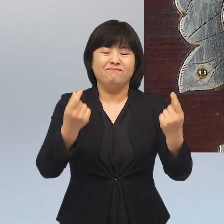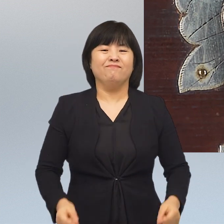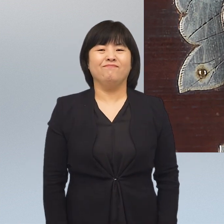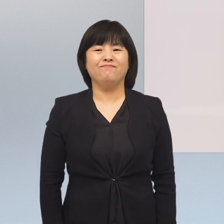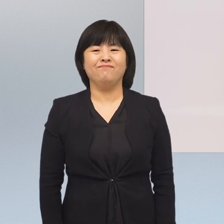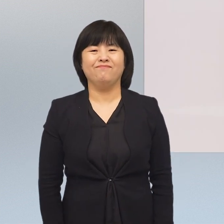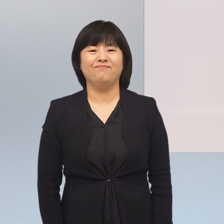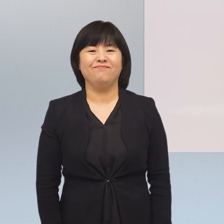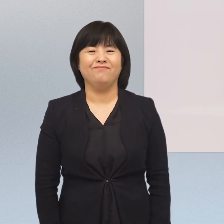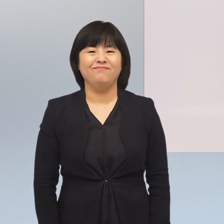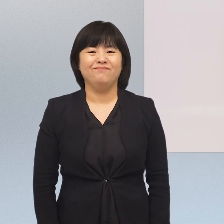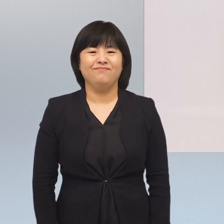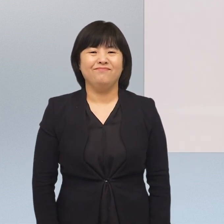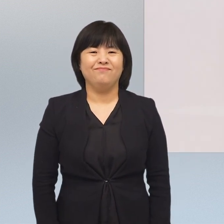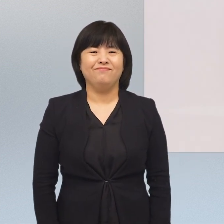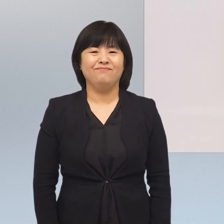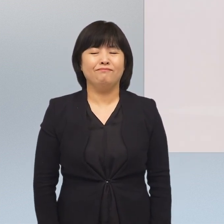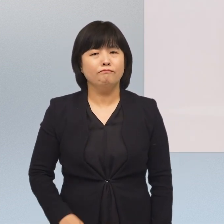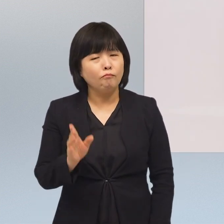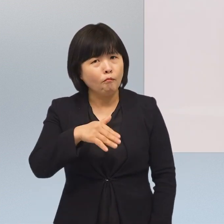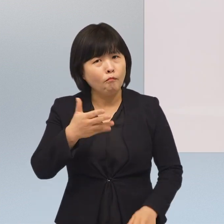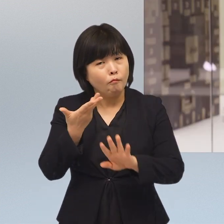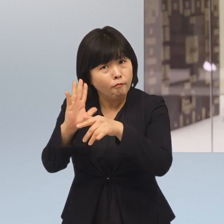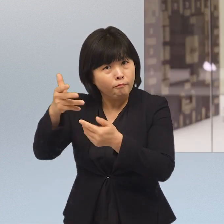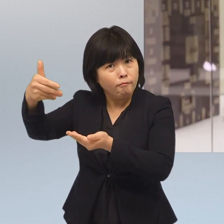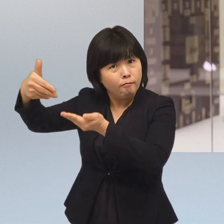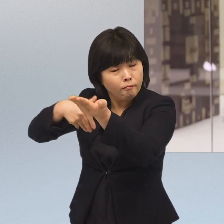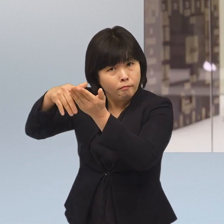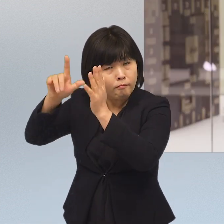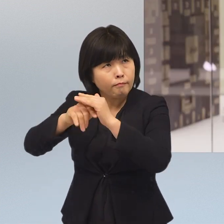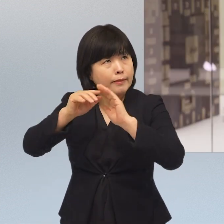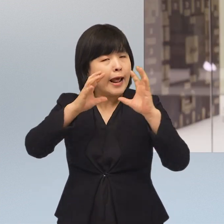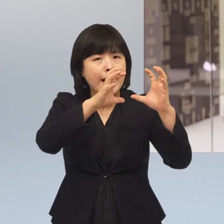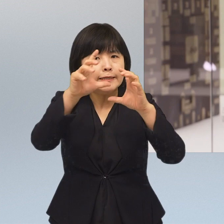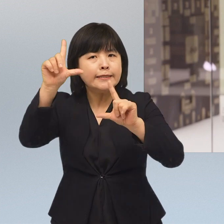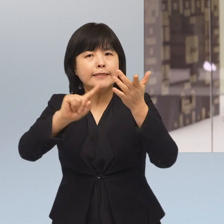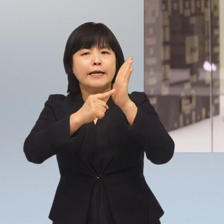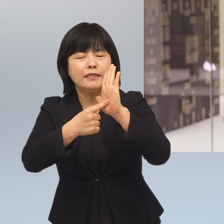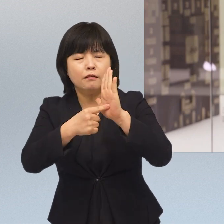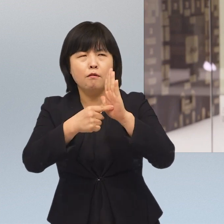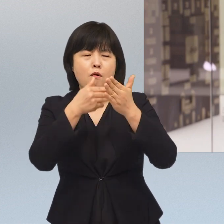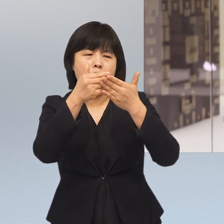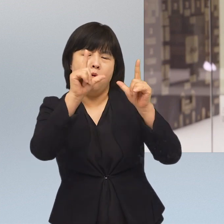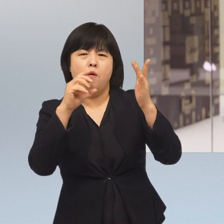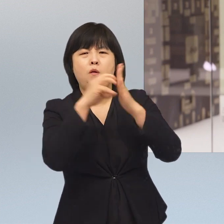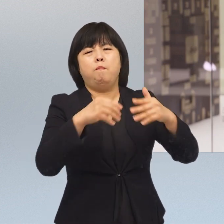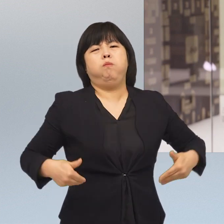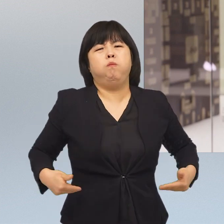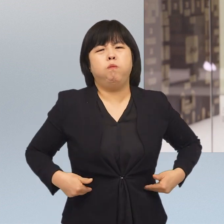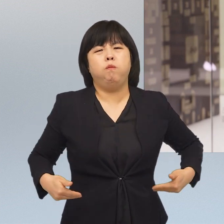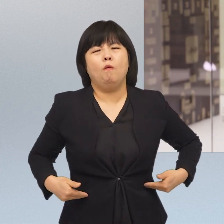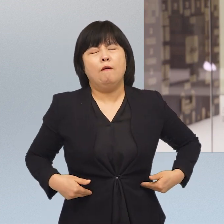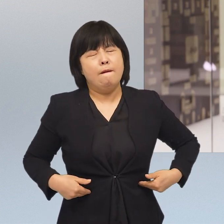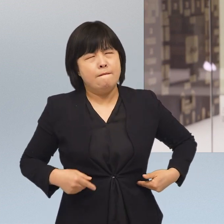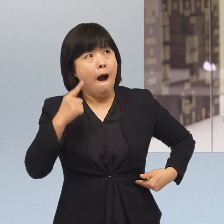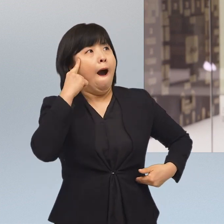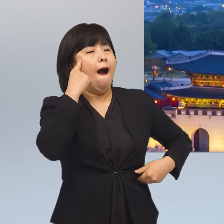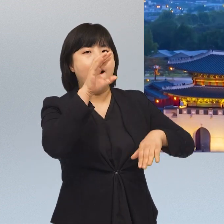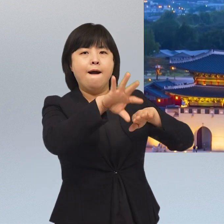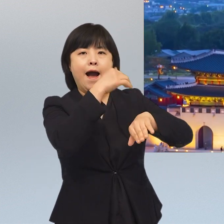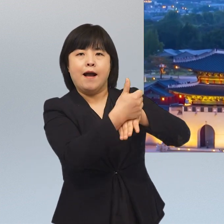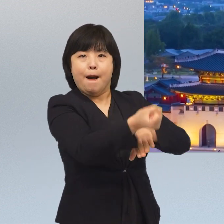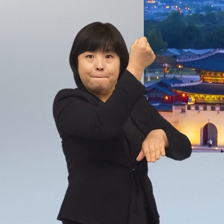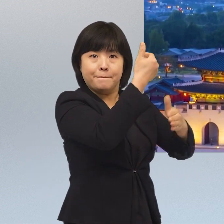어떠한 표징을 갖다 찾을 필요가 없었던 거죠. 그런데 이 외교라는 걸 하게 되면서 나라를 갖다 상징할 수 있는 문양이 또